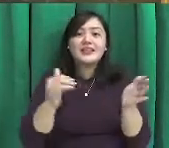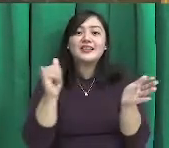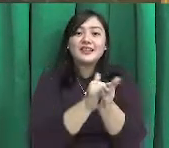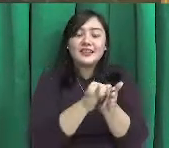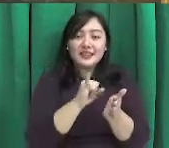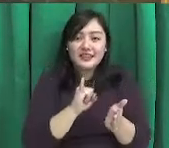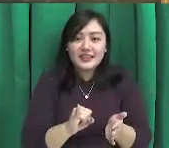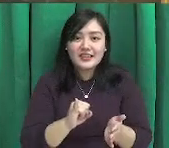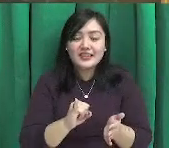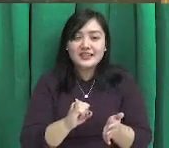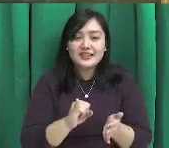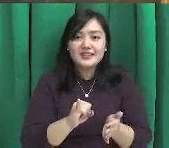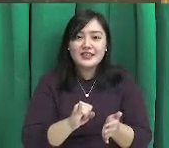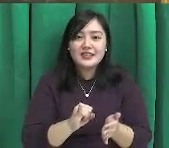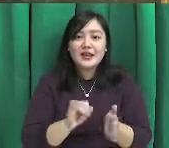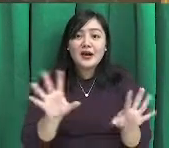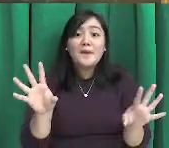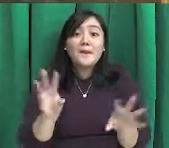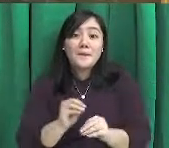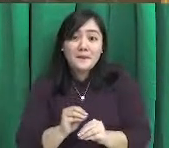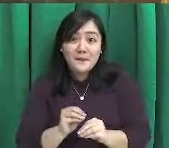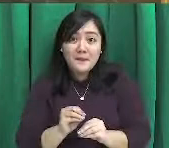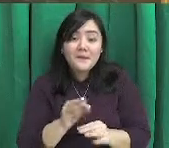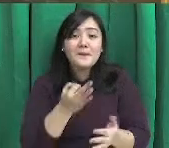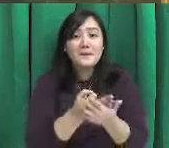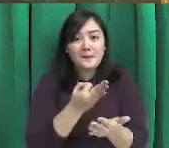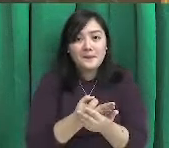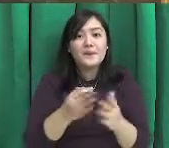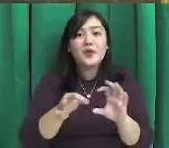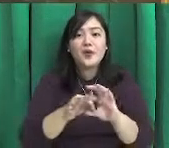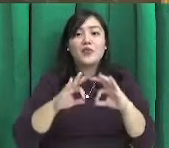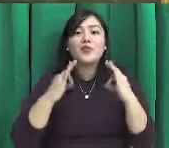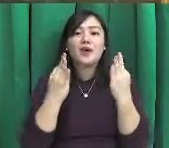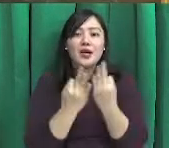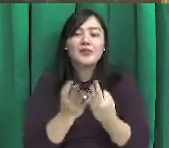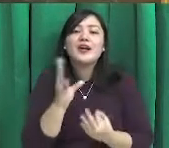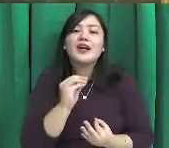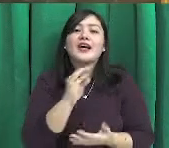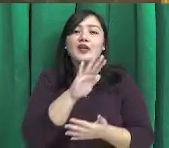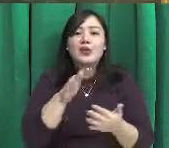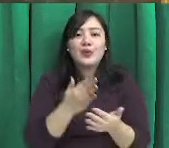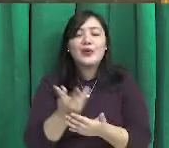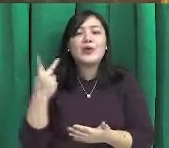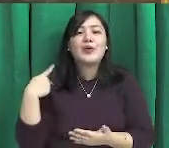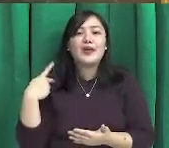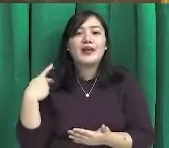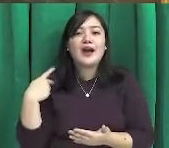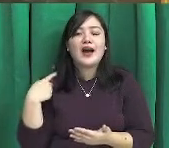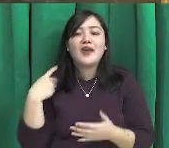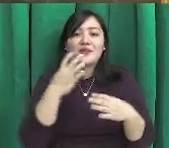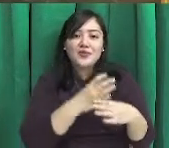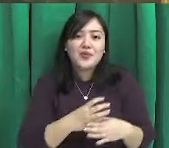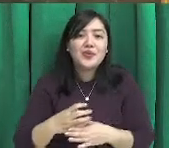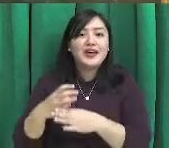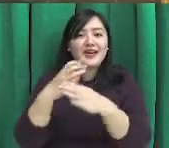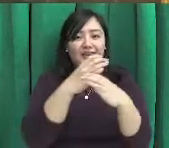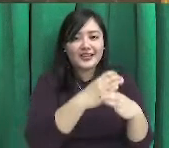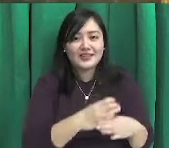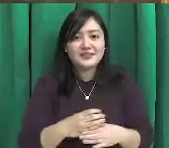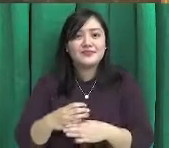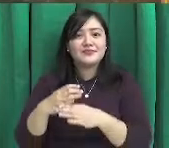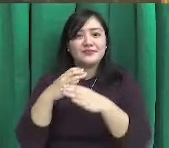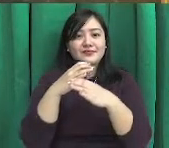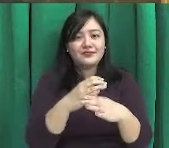may pagmamalasakit sa pamilya. Amen. Ibu ba? Eh, ang pakiramdam natin, itatago natin yung pera. Parang tayo lang